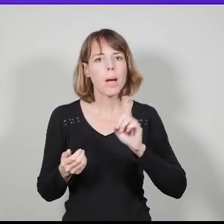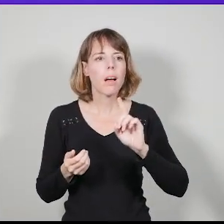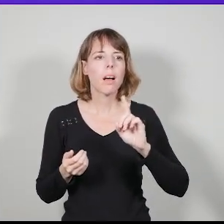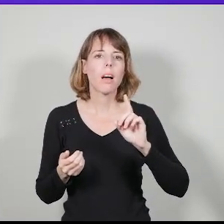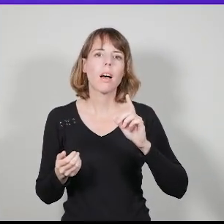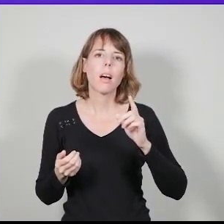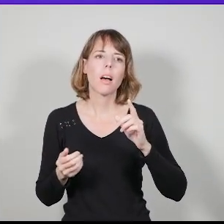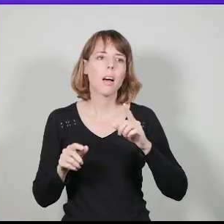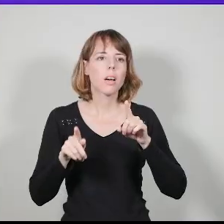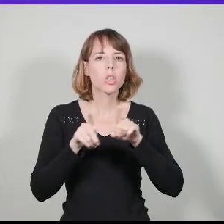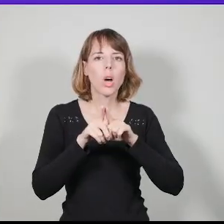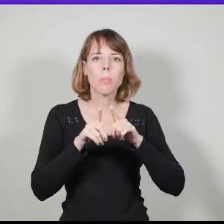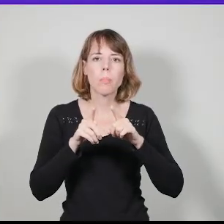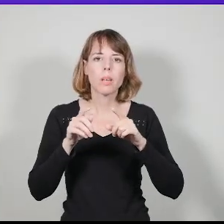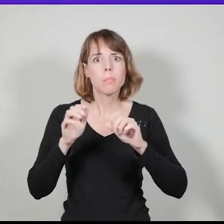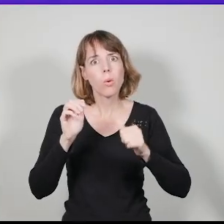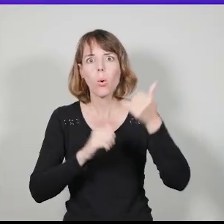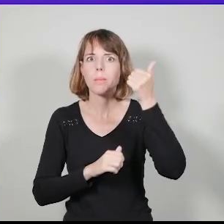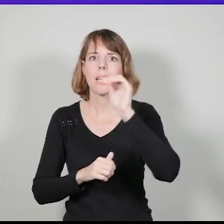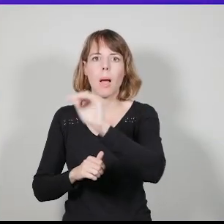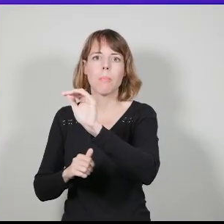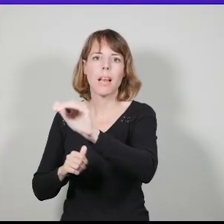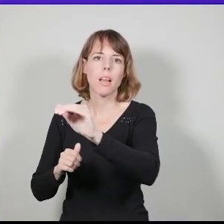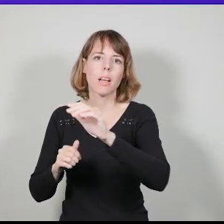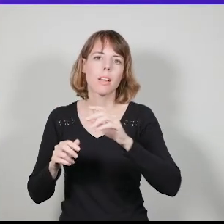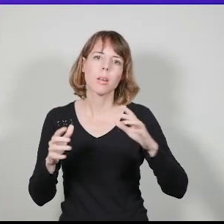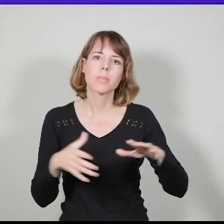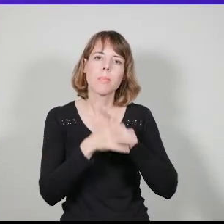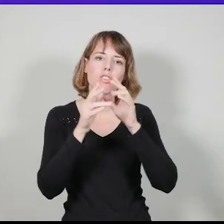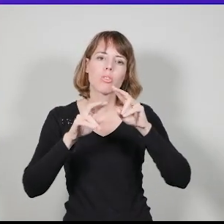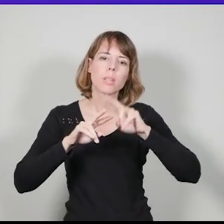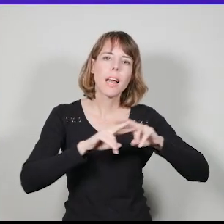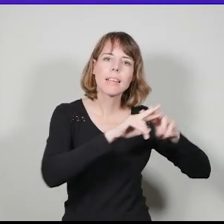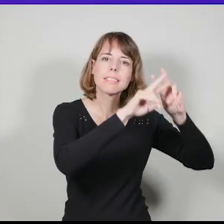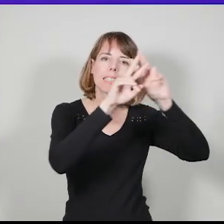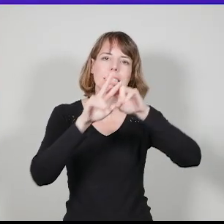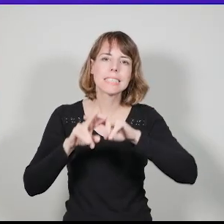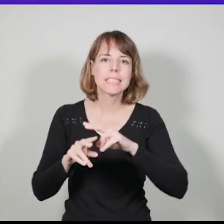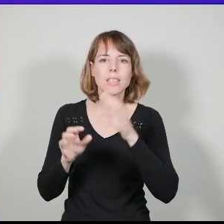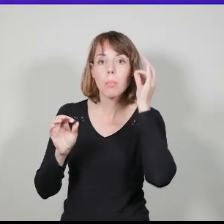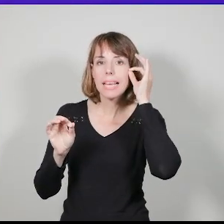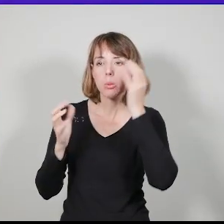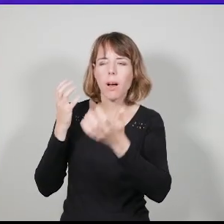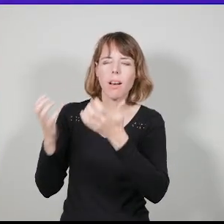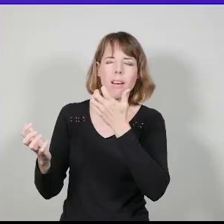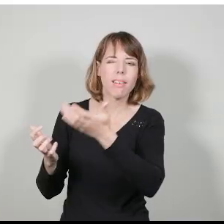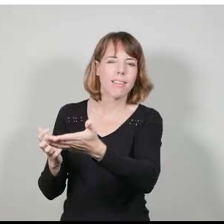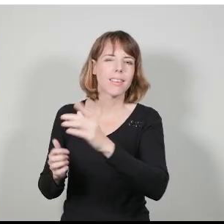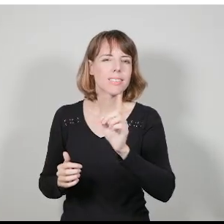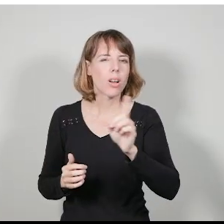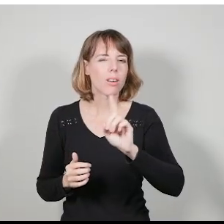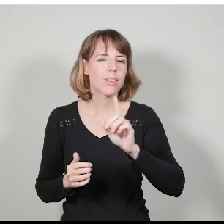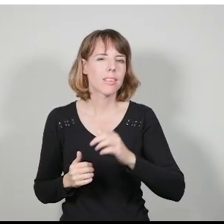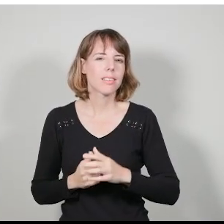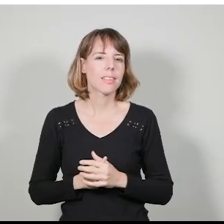les étoiles qui brillaient toujours le plus dans cette galaxie et ce ciel étoilé autour d'eux, au-dessus d'eux. Comment est-ce que vous réagissez